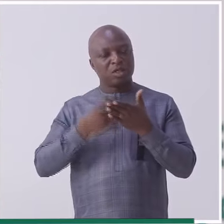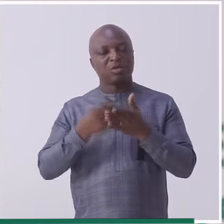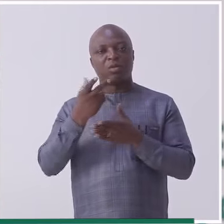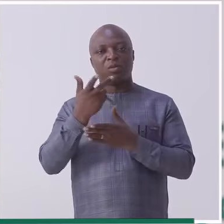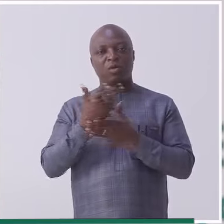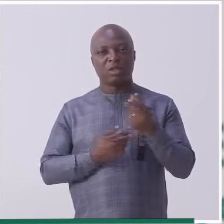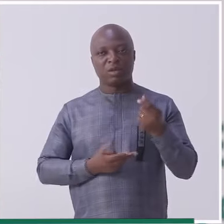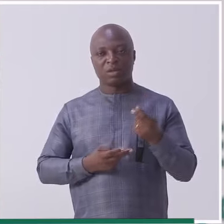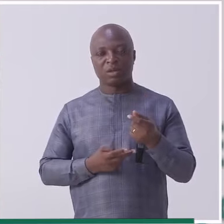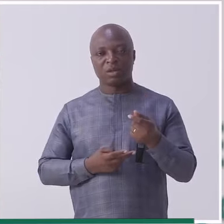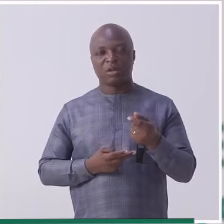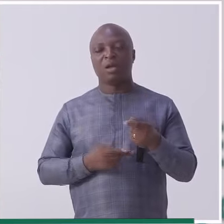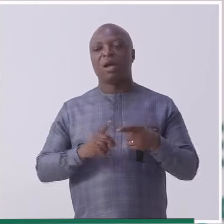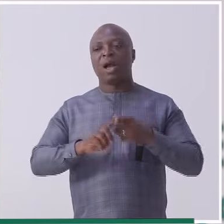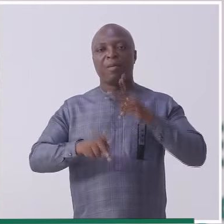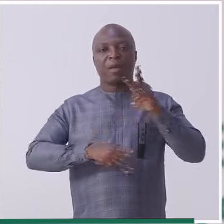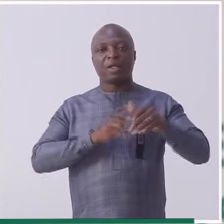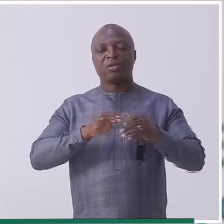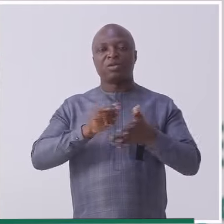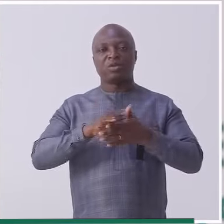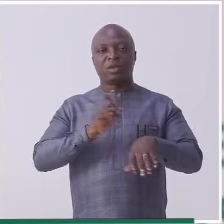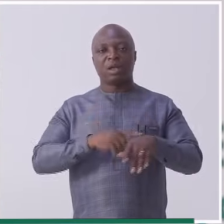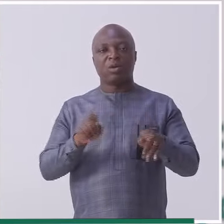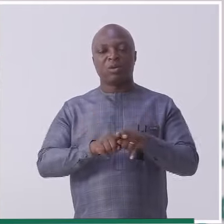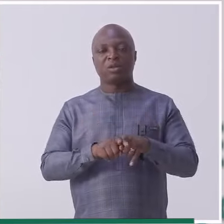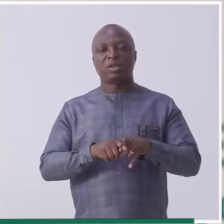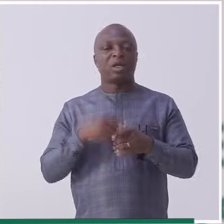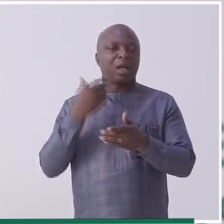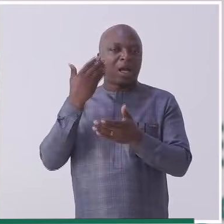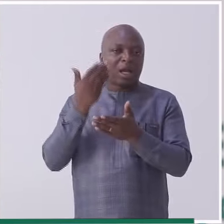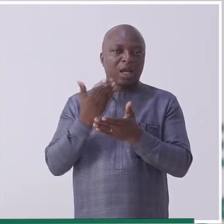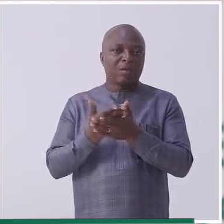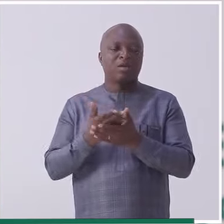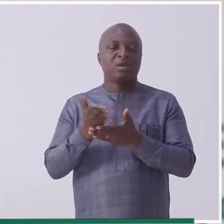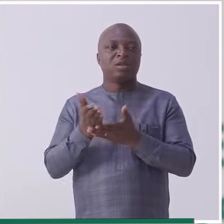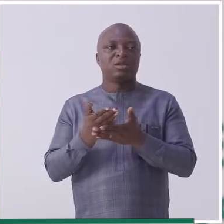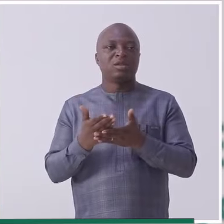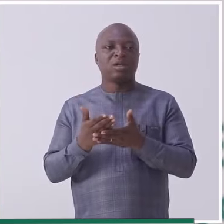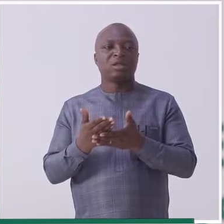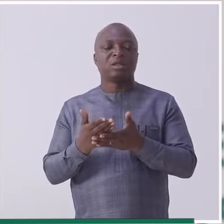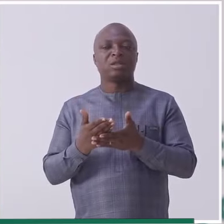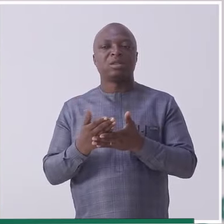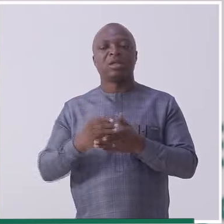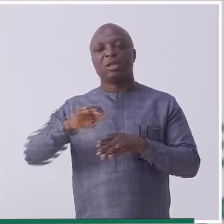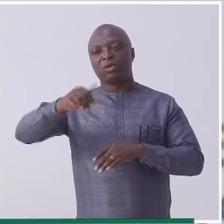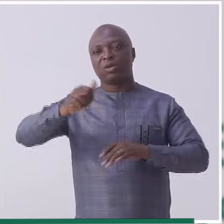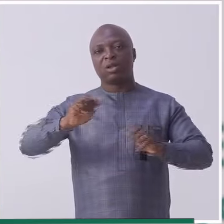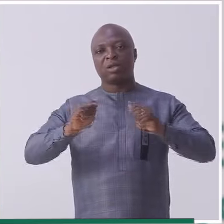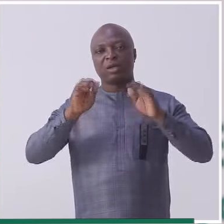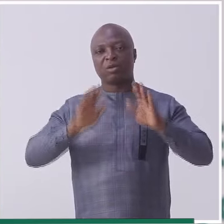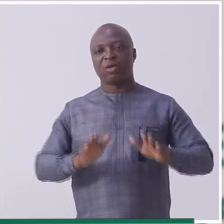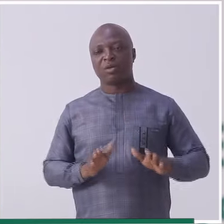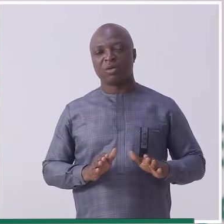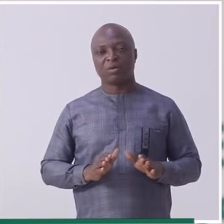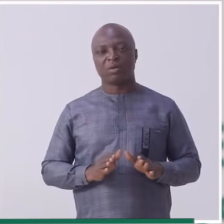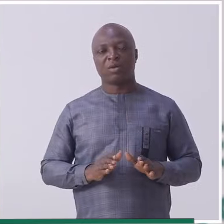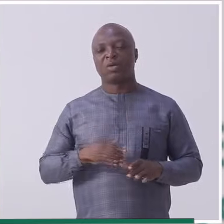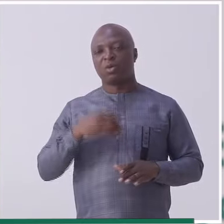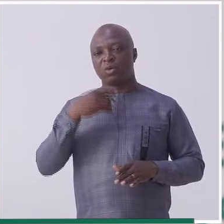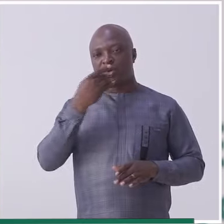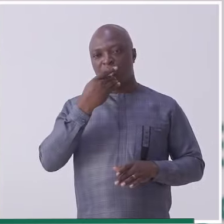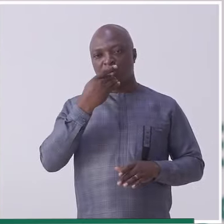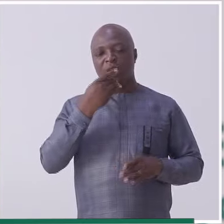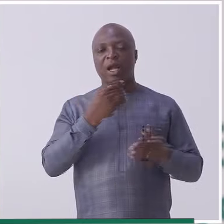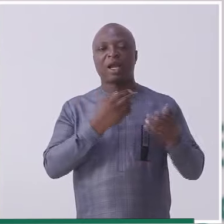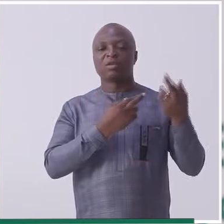multiples. À partir de là, interviennent un certain nombre d'autres acteurs dont